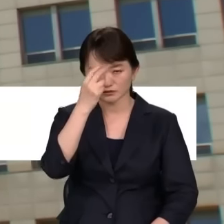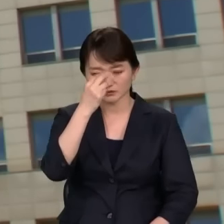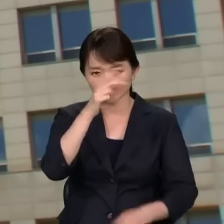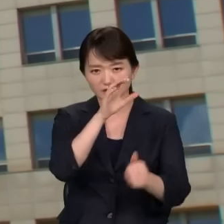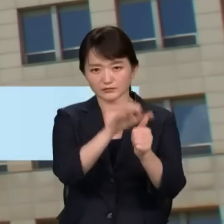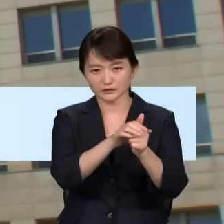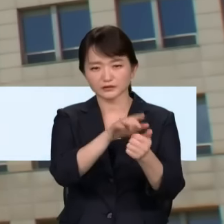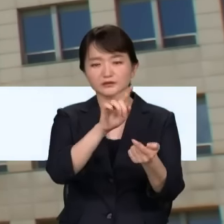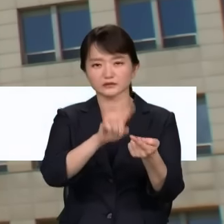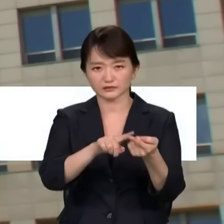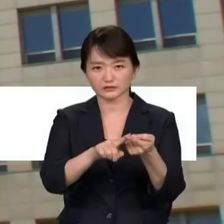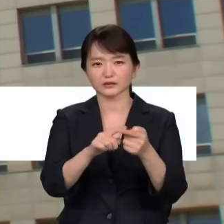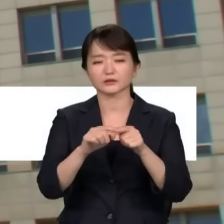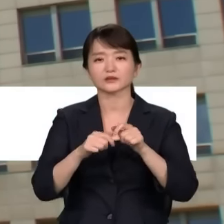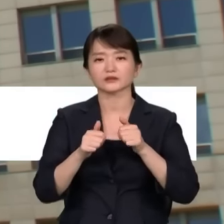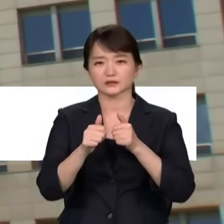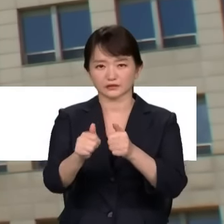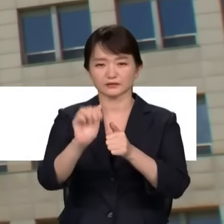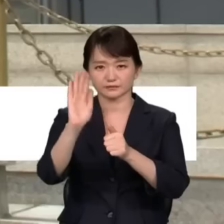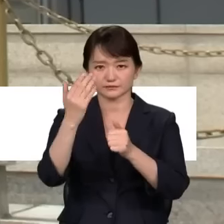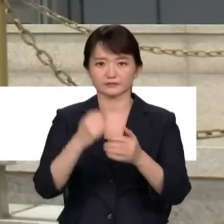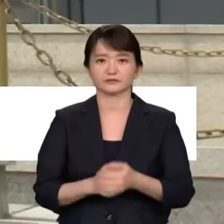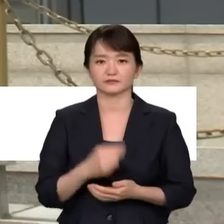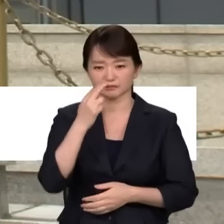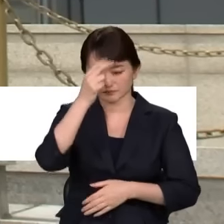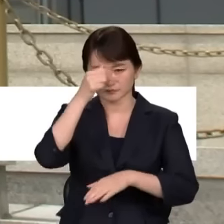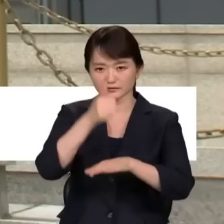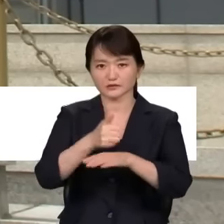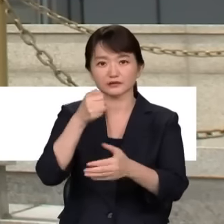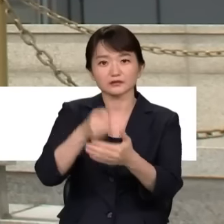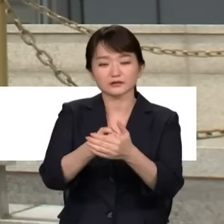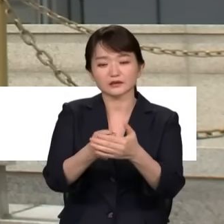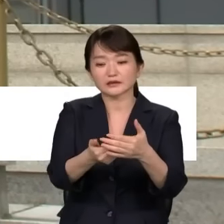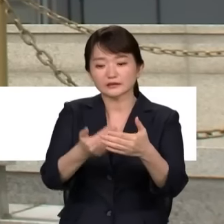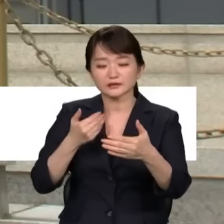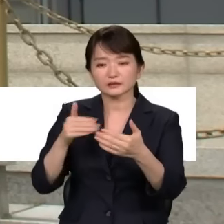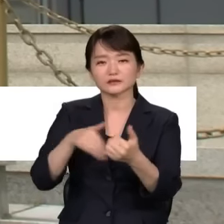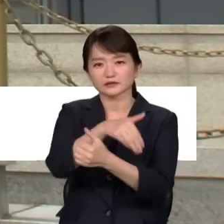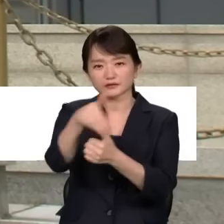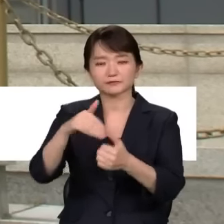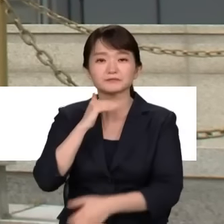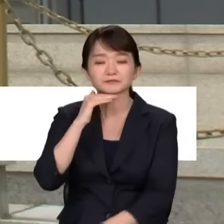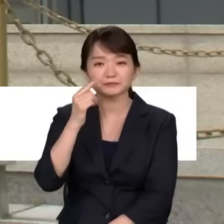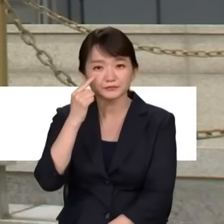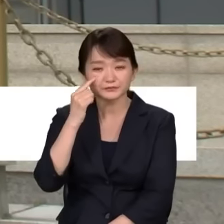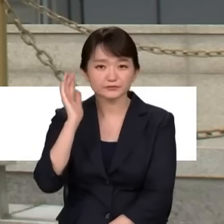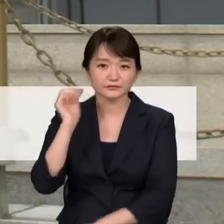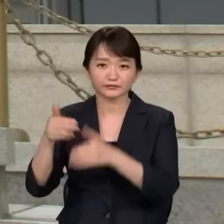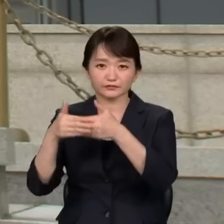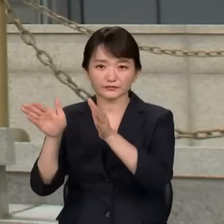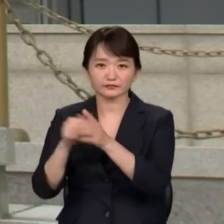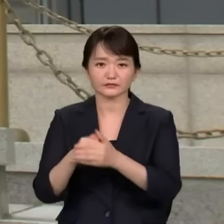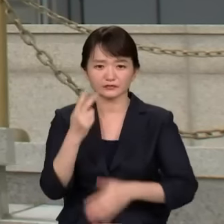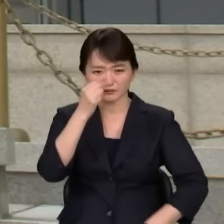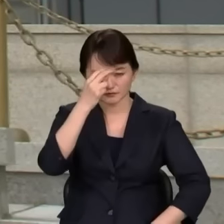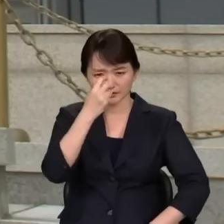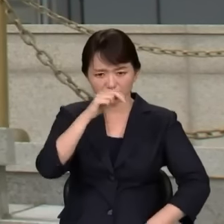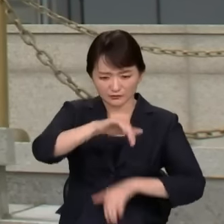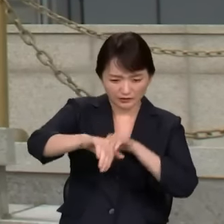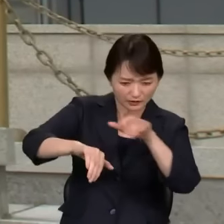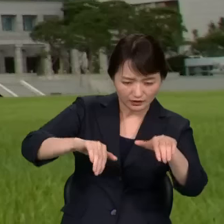한다는 말도 덧붙였습니다. 검찰의 최종 결정이 나올 때까지 지켜보겠다는 겁니다. 대통령실이 검찰 수사에 개입하려